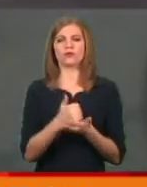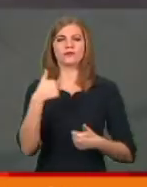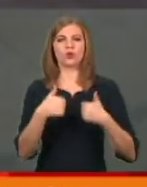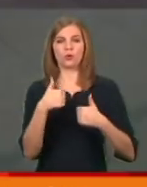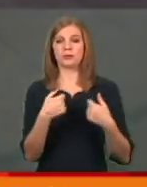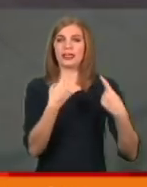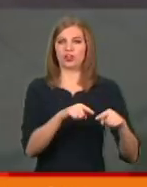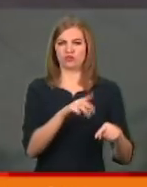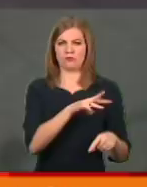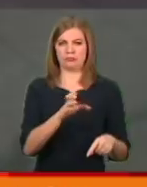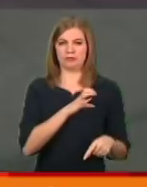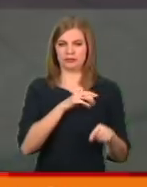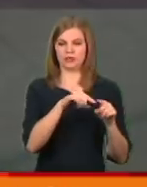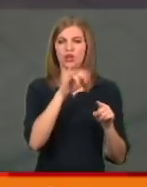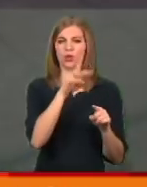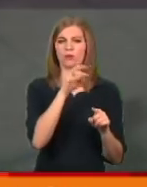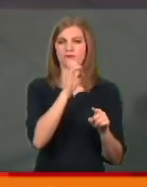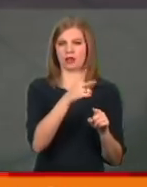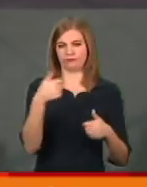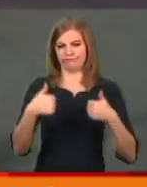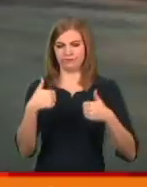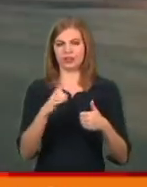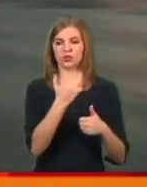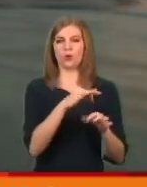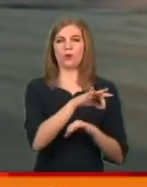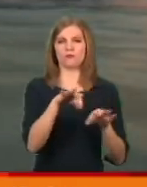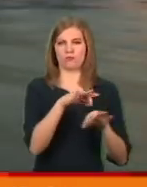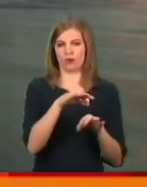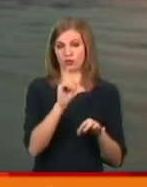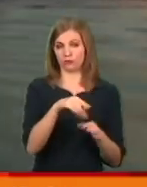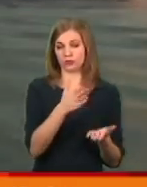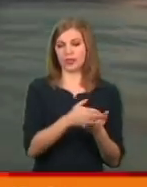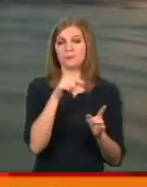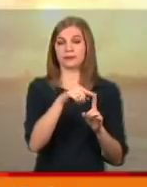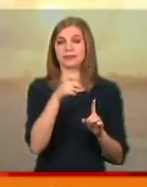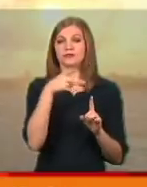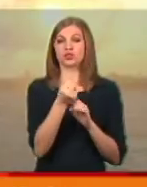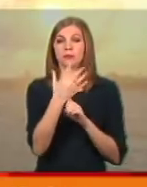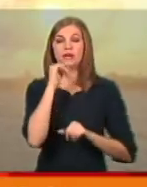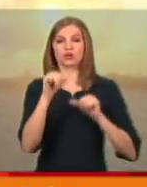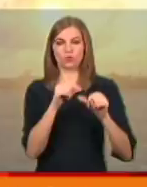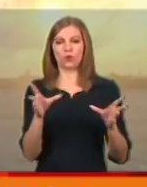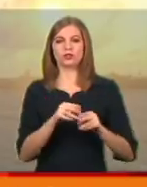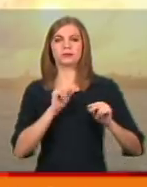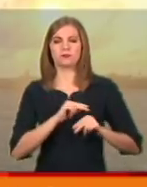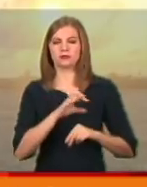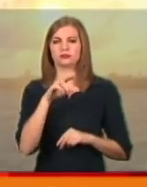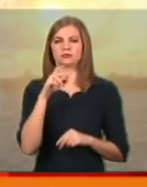конкурентом іншого мільярдера Ілона Маска з його проектом SpaceX. Маск з 2015 року співпрацює із